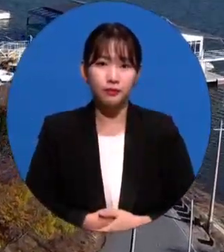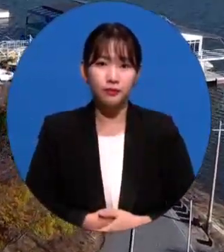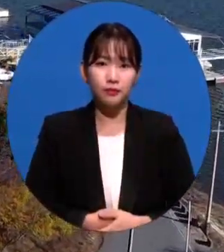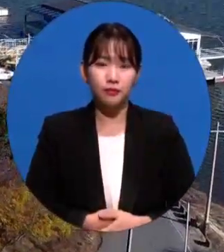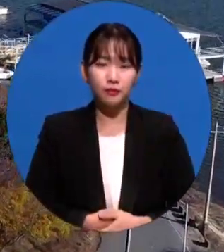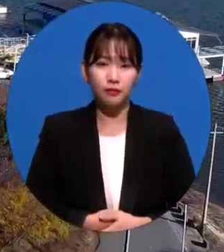문현철입니다